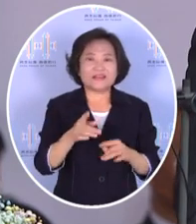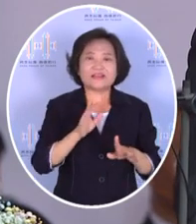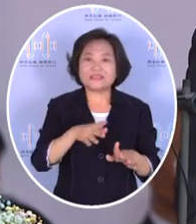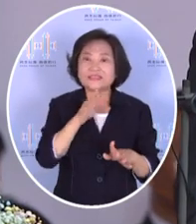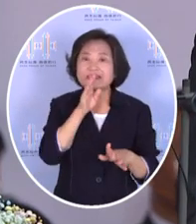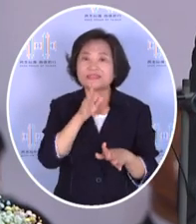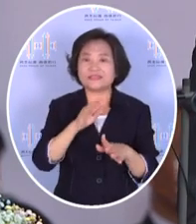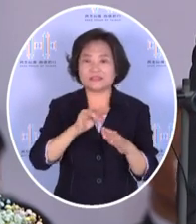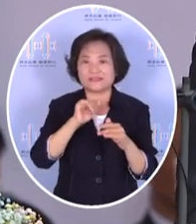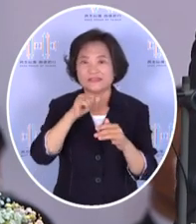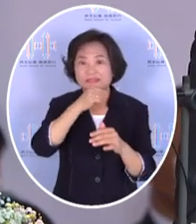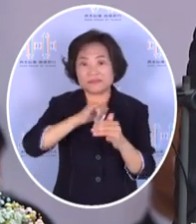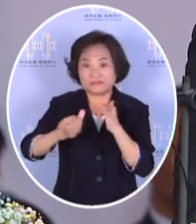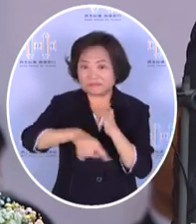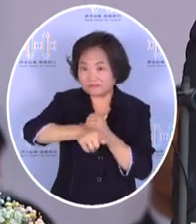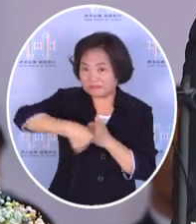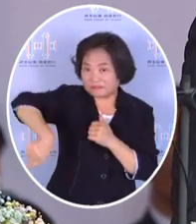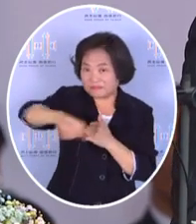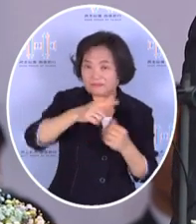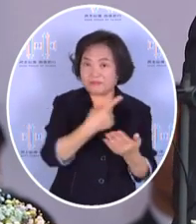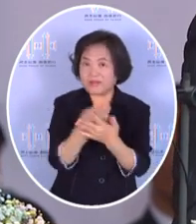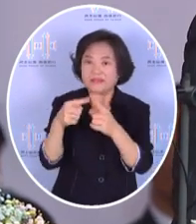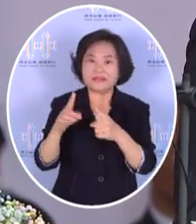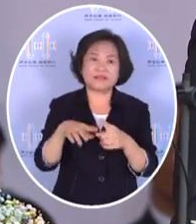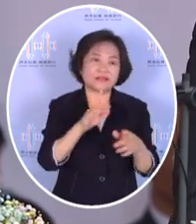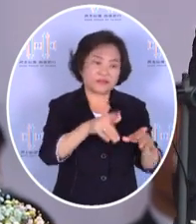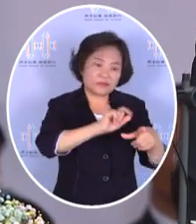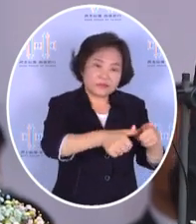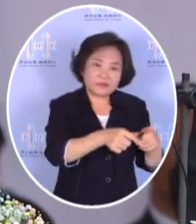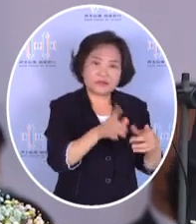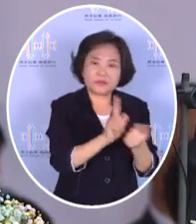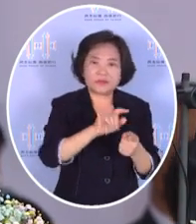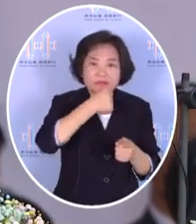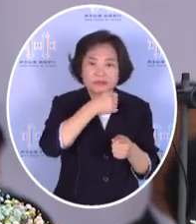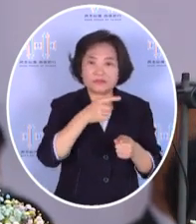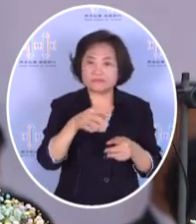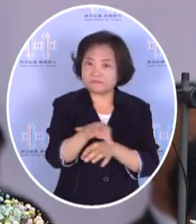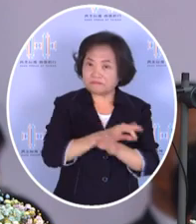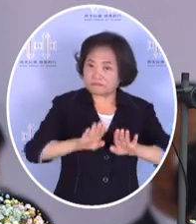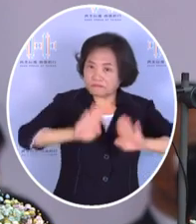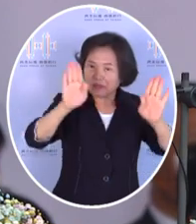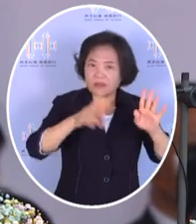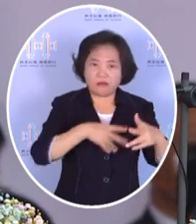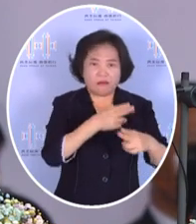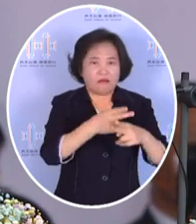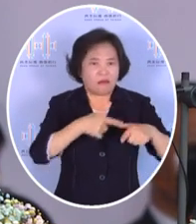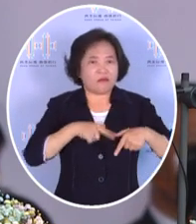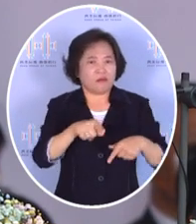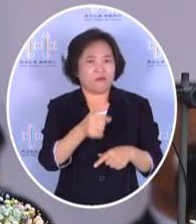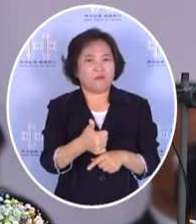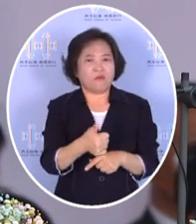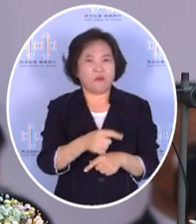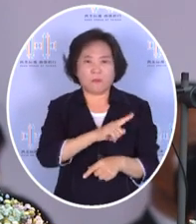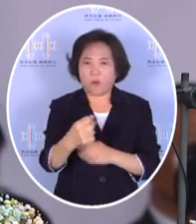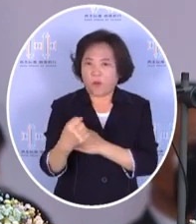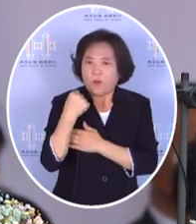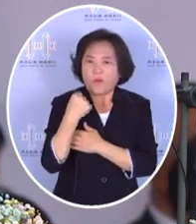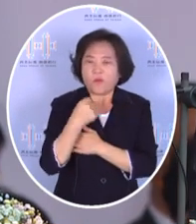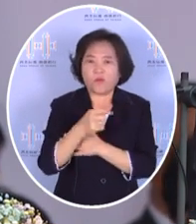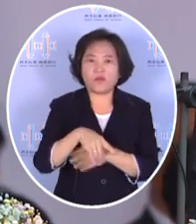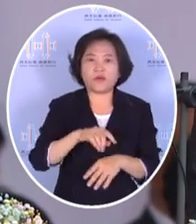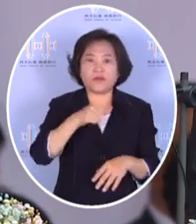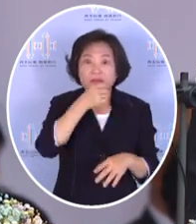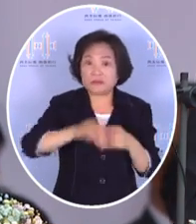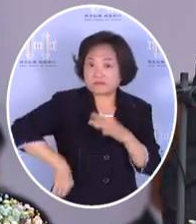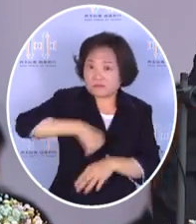人及企业对台湾经济发展的信心更强了。台湾资本